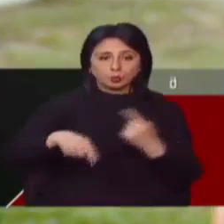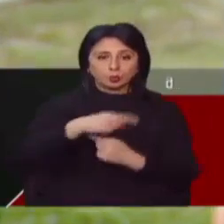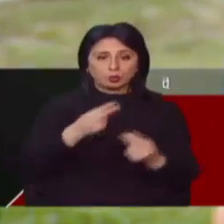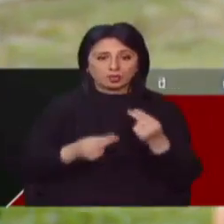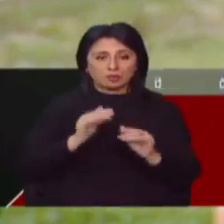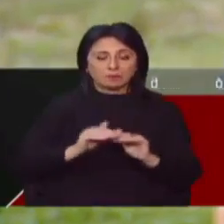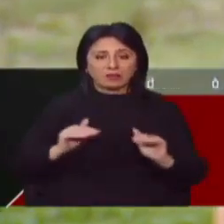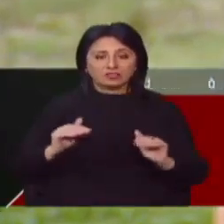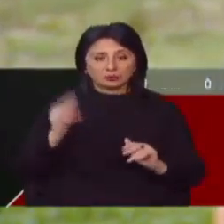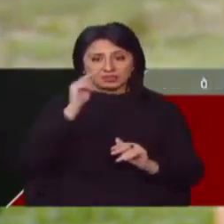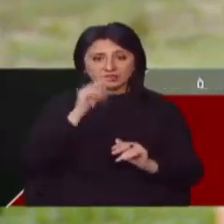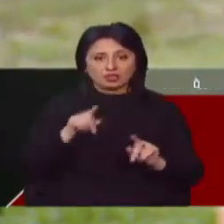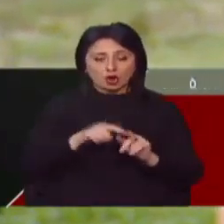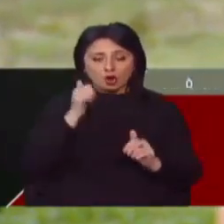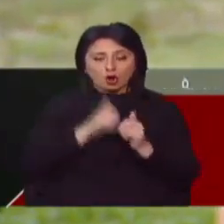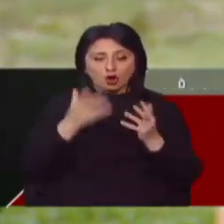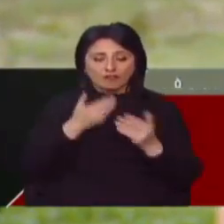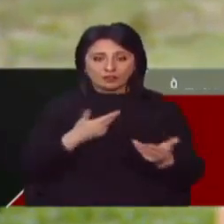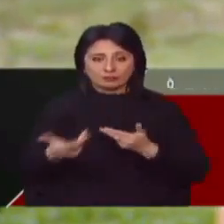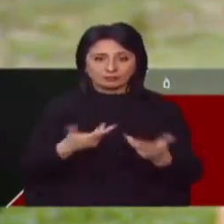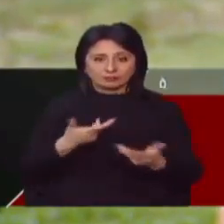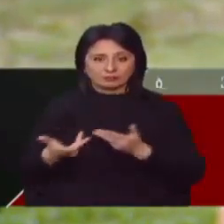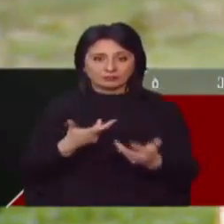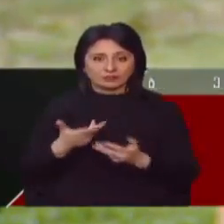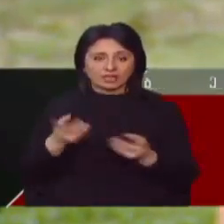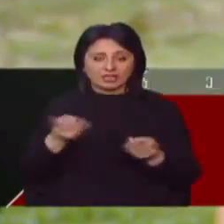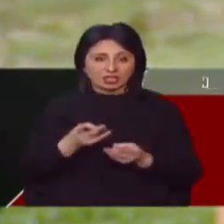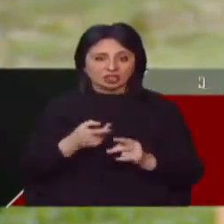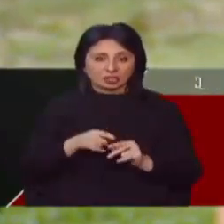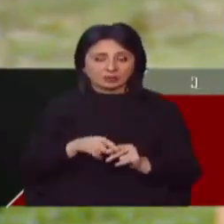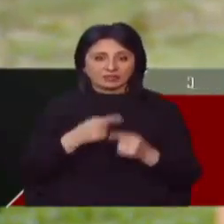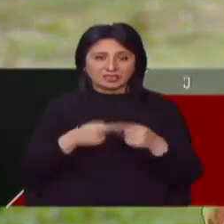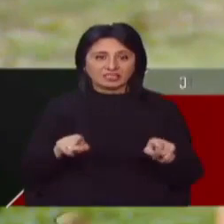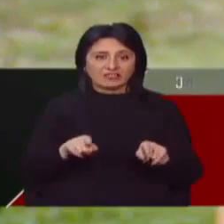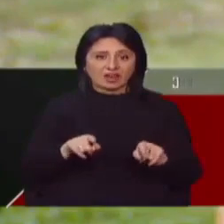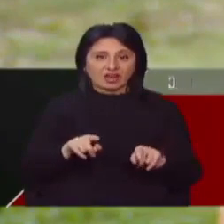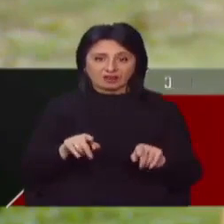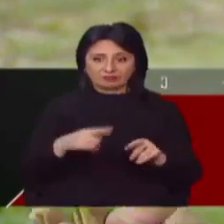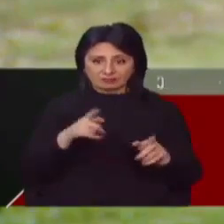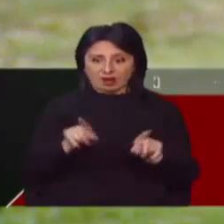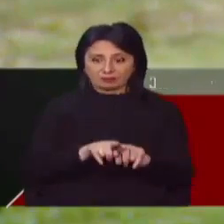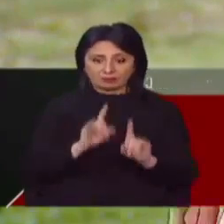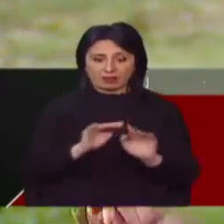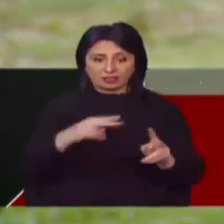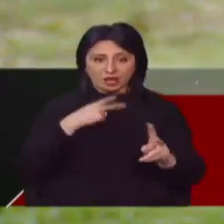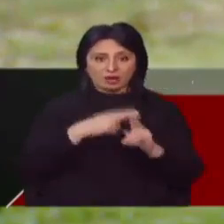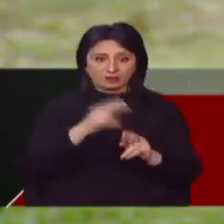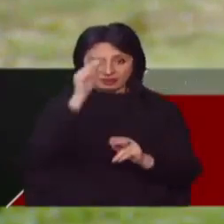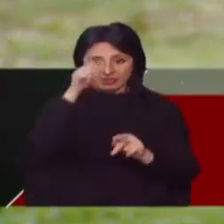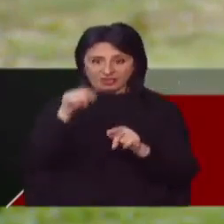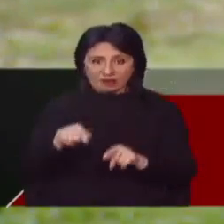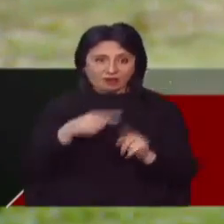და ბავშვები ისწავლიდნენ ისეთ ყოველდღიურ უნარჩვევებს, რომლებიც დაჭირდებათ სხვა თანატოლებთან ან